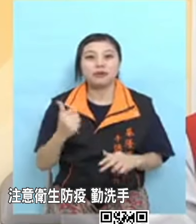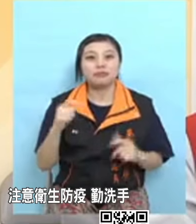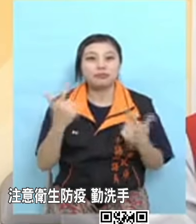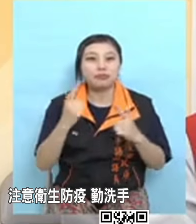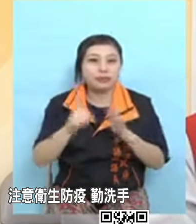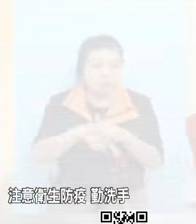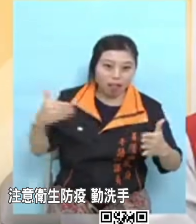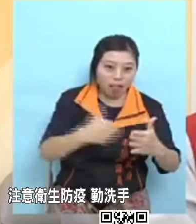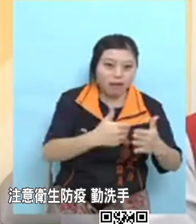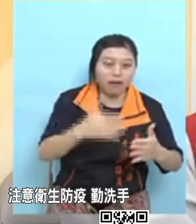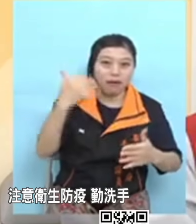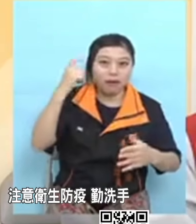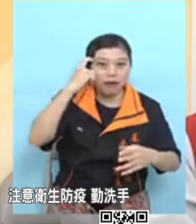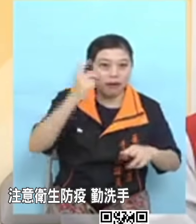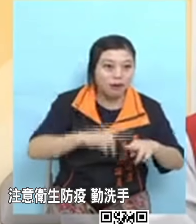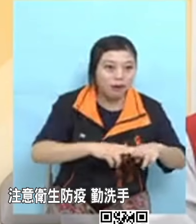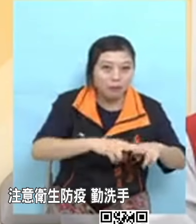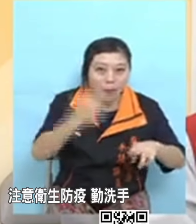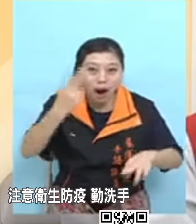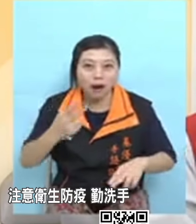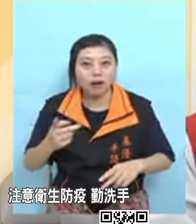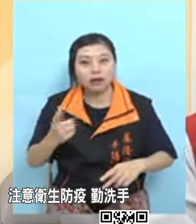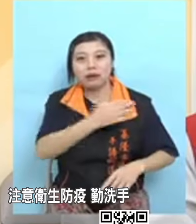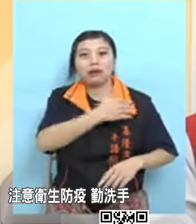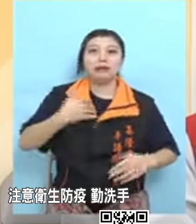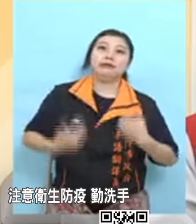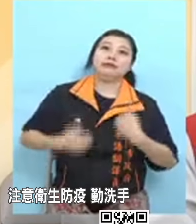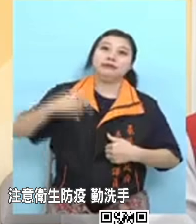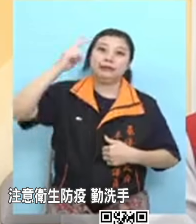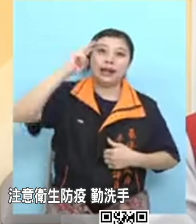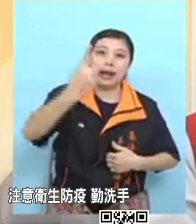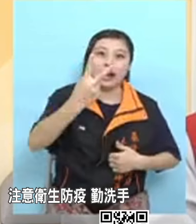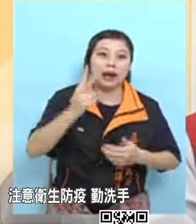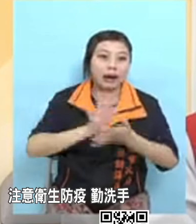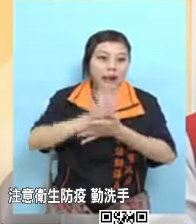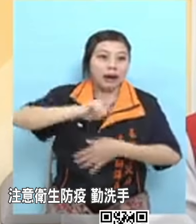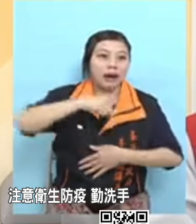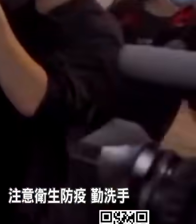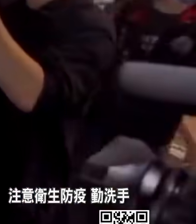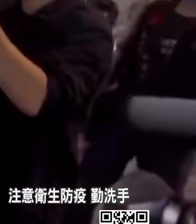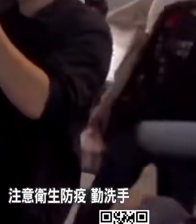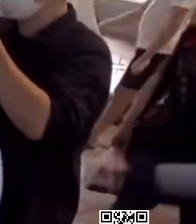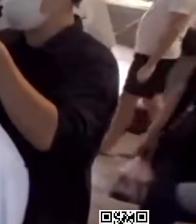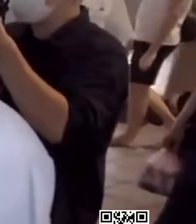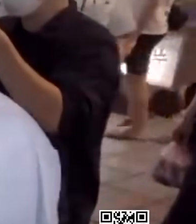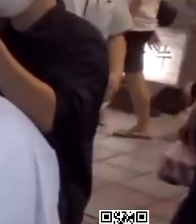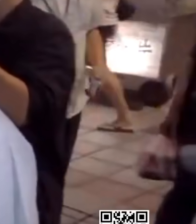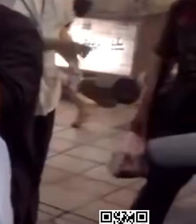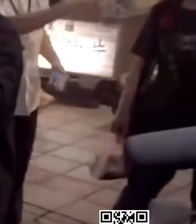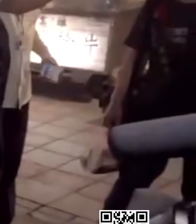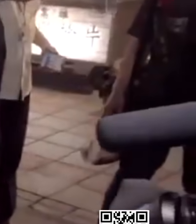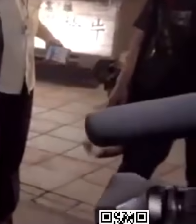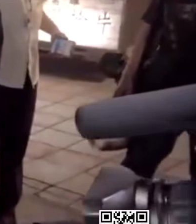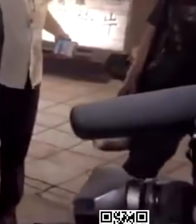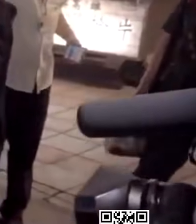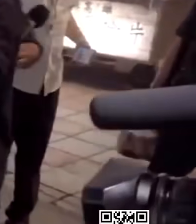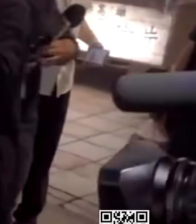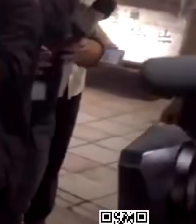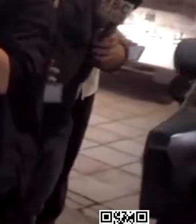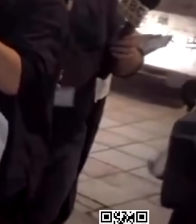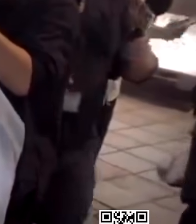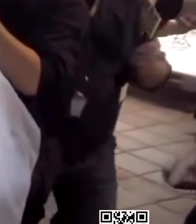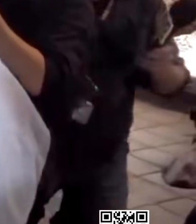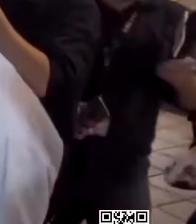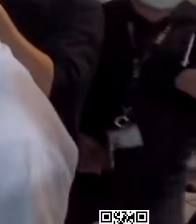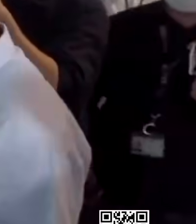市为解封，爽两天，然后之后结果是多关两个月。 这话说给柯文哲听，因为台